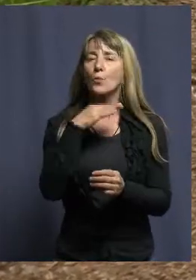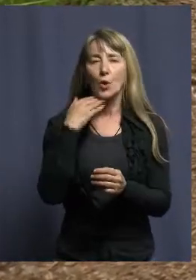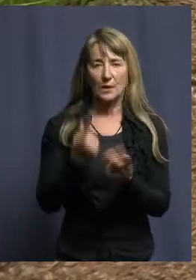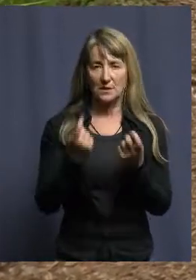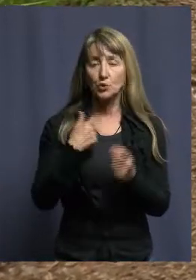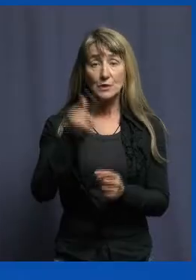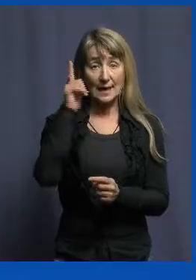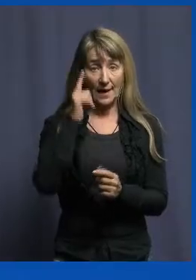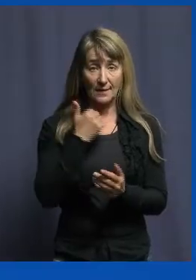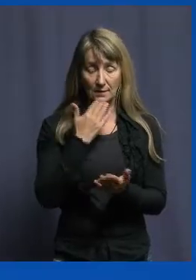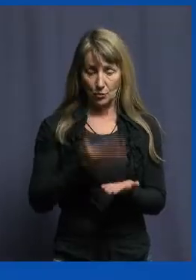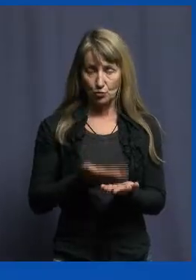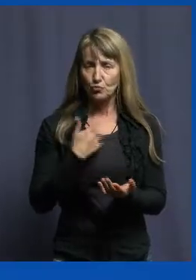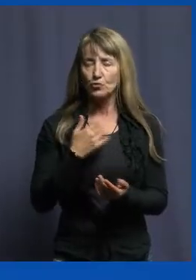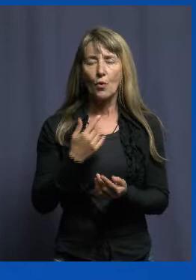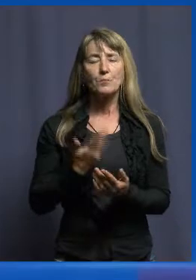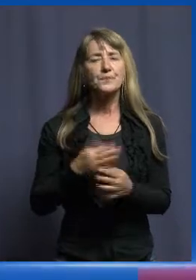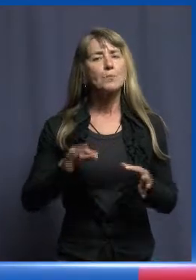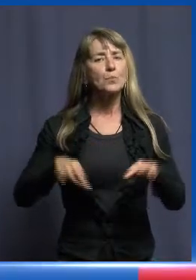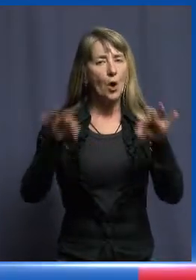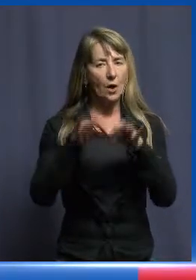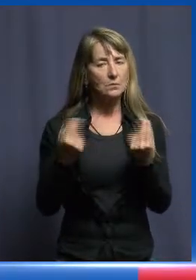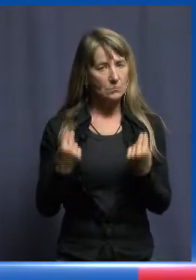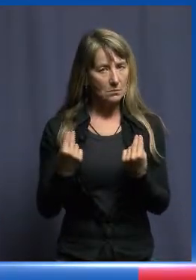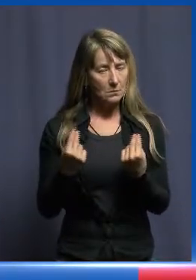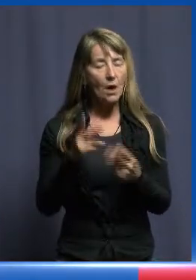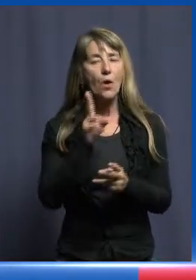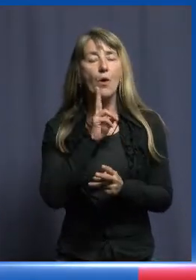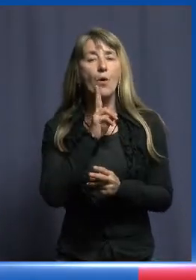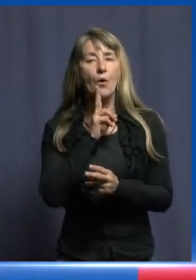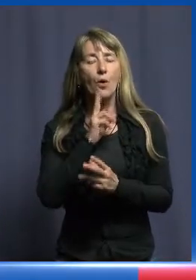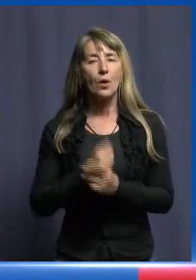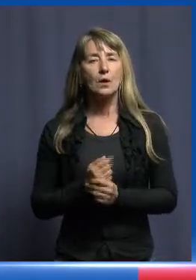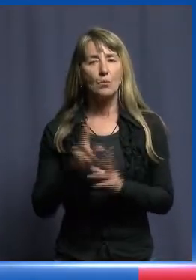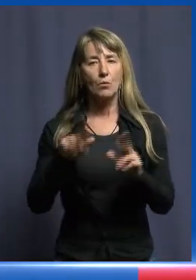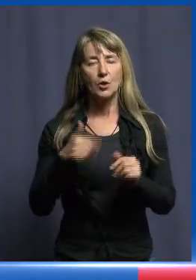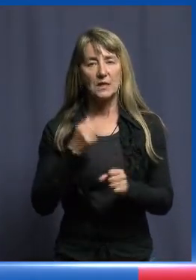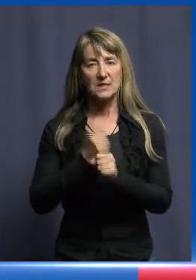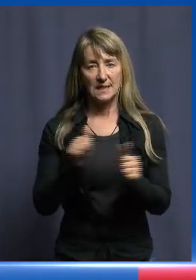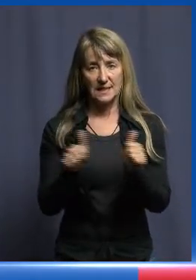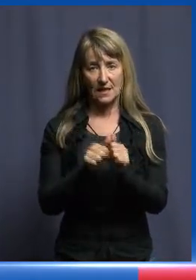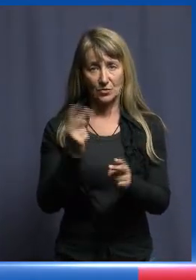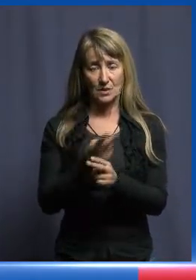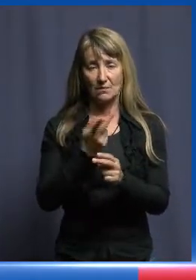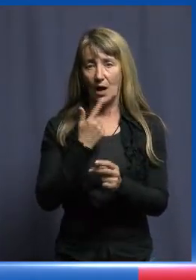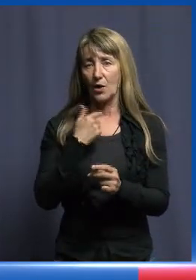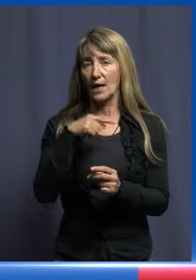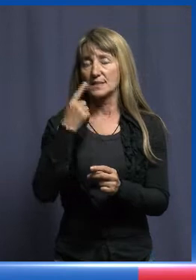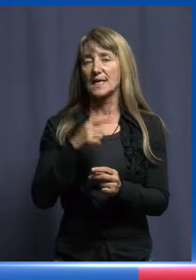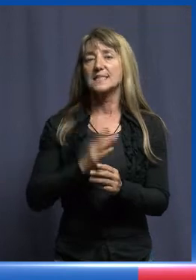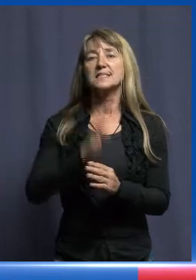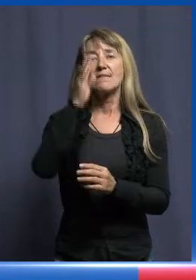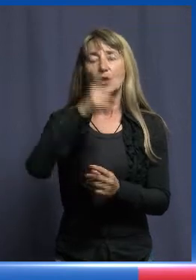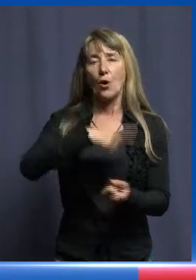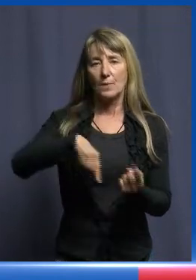se grada tiče, tu su zaista ambiciozni projekti, tu su neki projekti koji moraju da se rade zajedno sa državom kakva jeste, recimo Severna